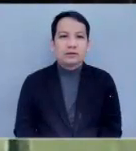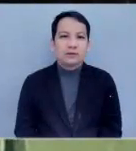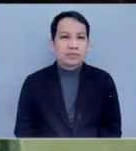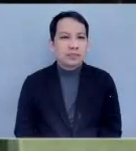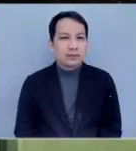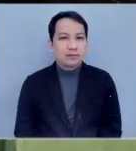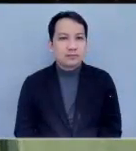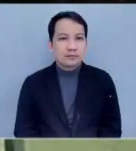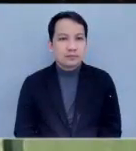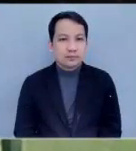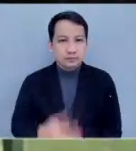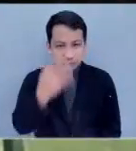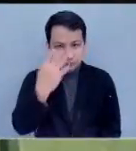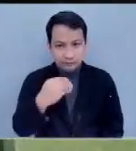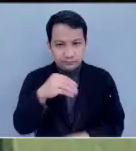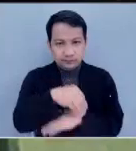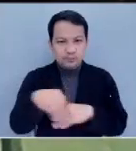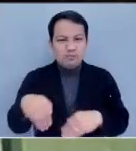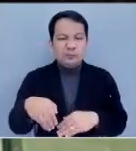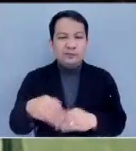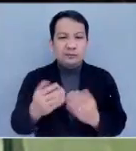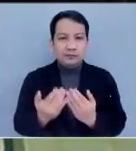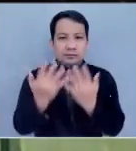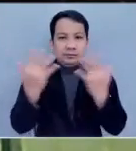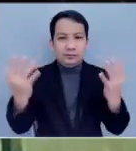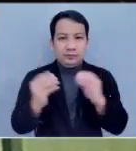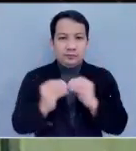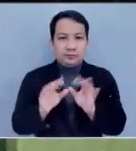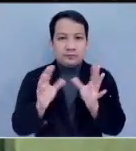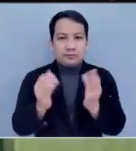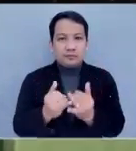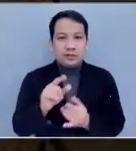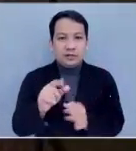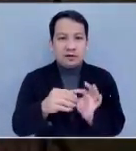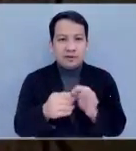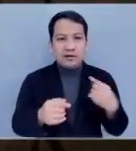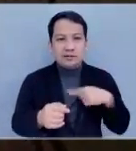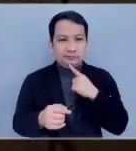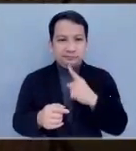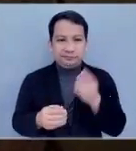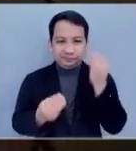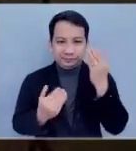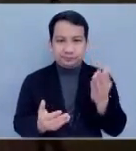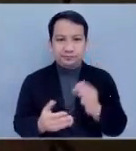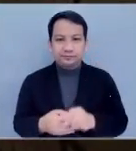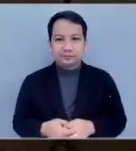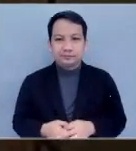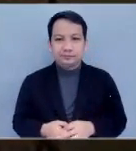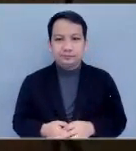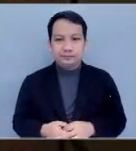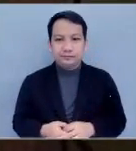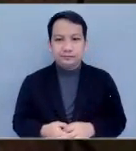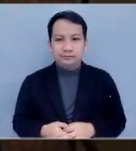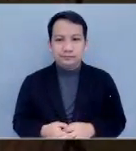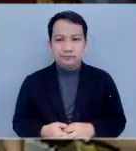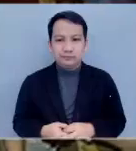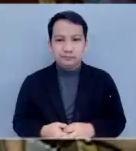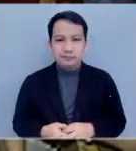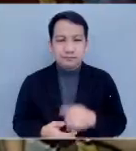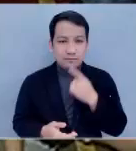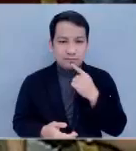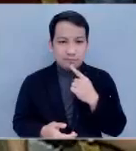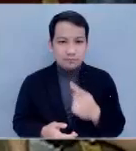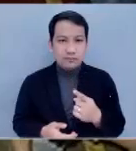tulog ng mga residente ng biglang Sumiklab ang sunog sa Barangay 105 Happy Land sa Tondo Maynila Pasado 3:00 kanin madaling araw